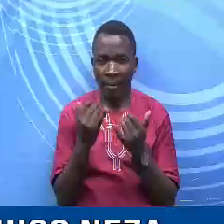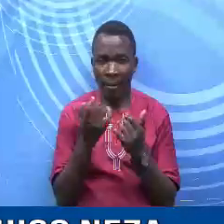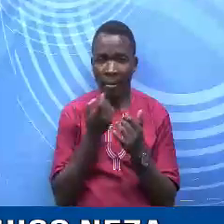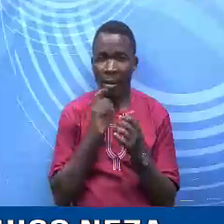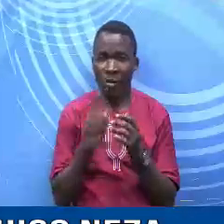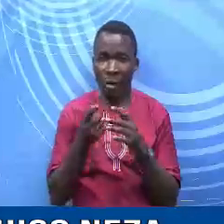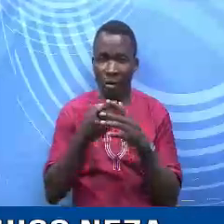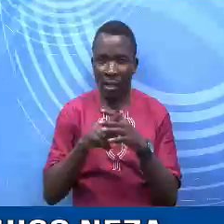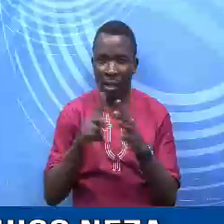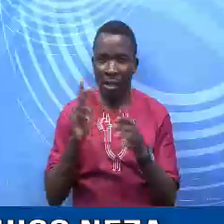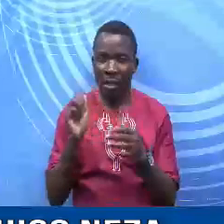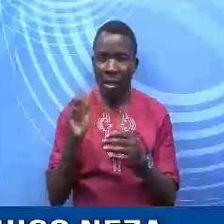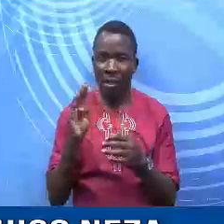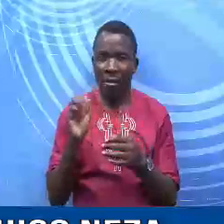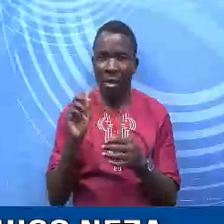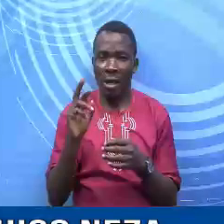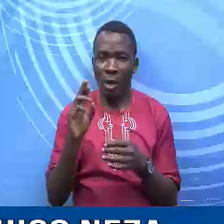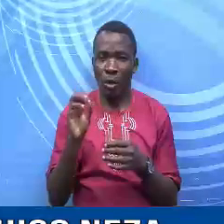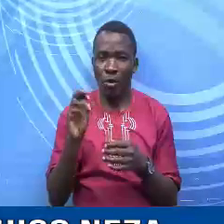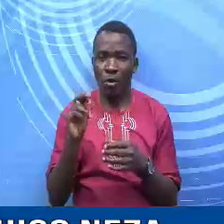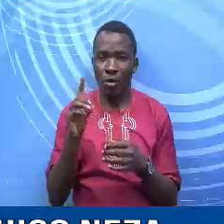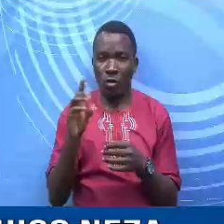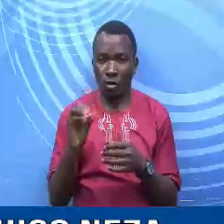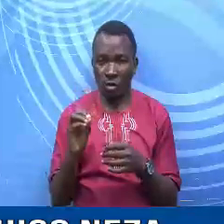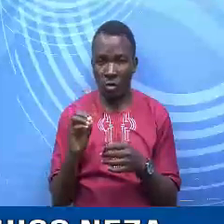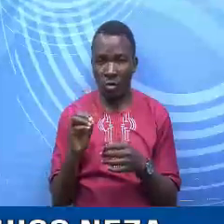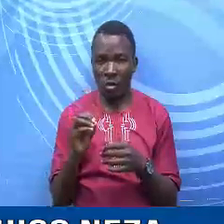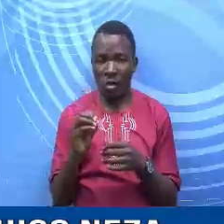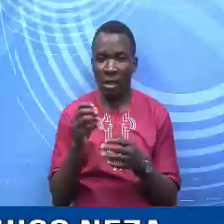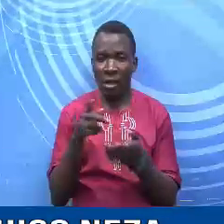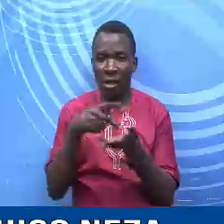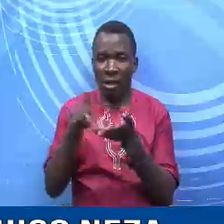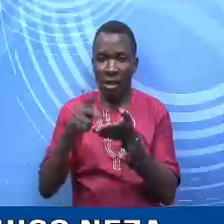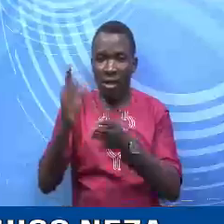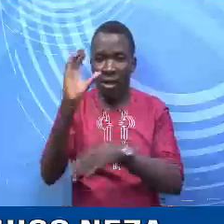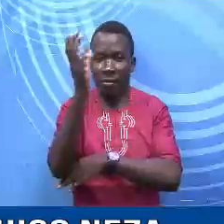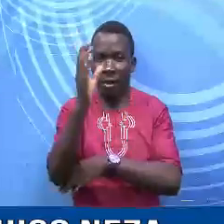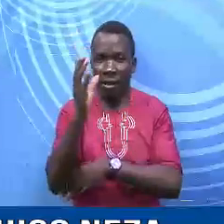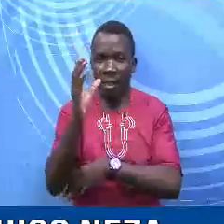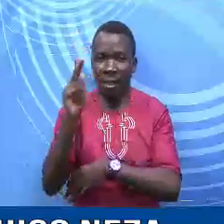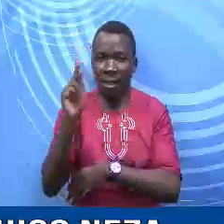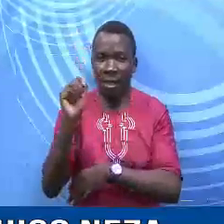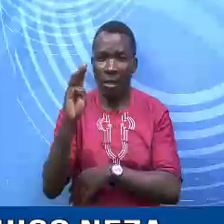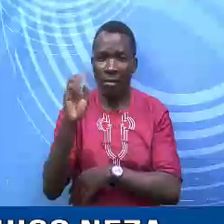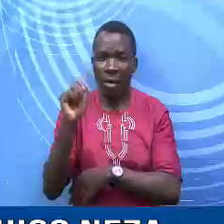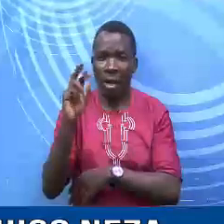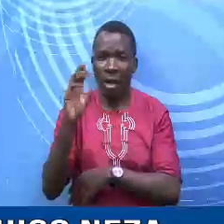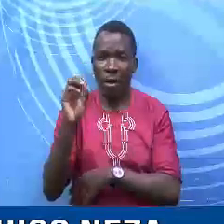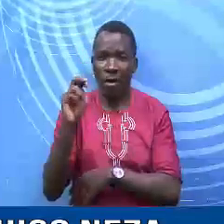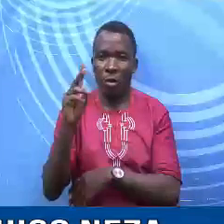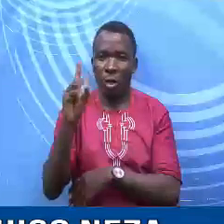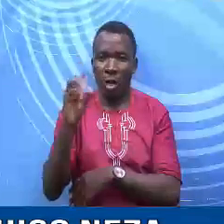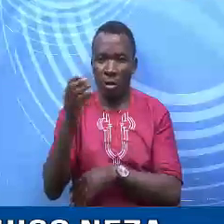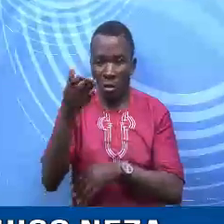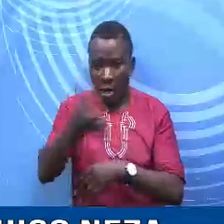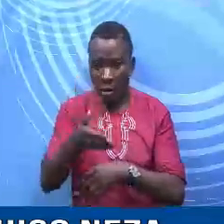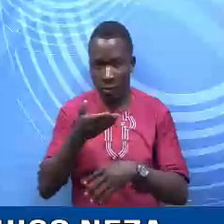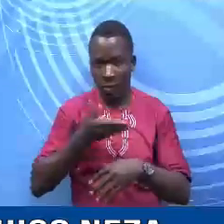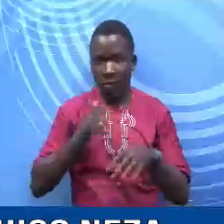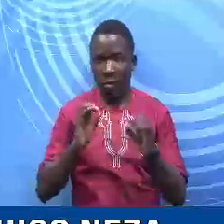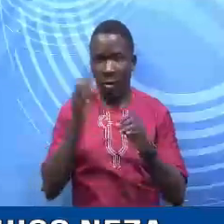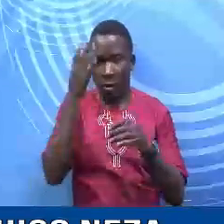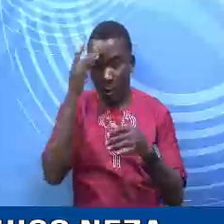Kabarondo nk'imitinyanya, wenda urugero njye najyaga guhahira imiti Kabarondo intatu udafite, ariko kubera guma mu